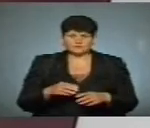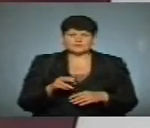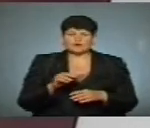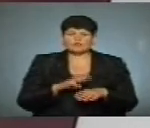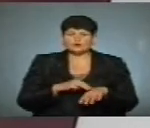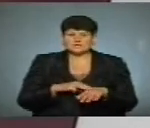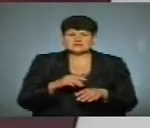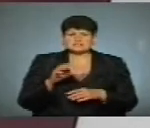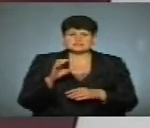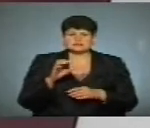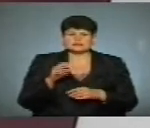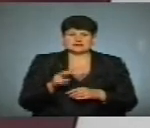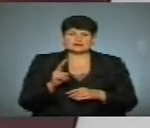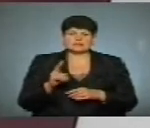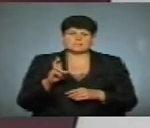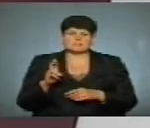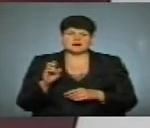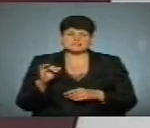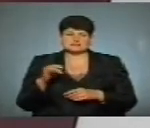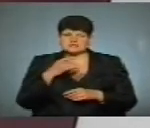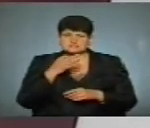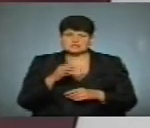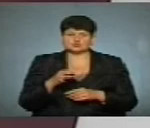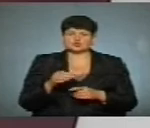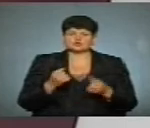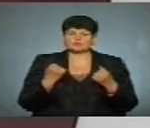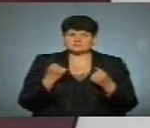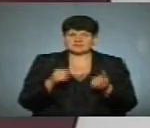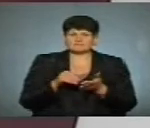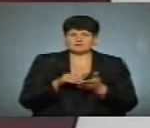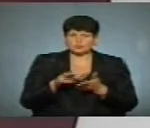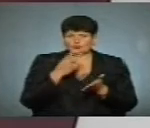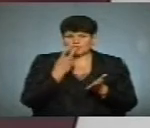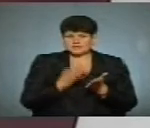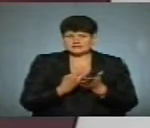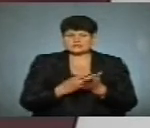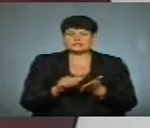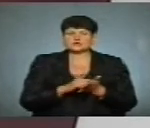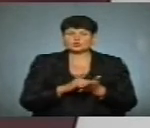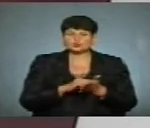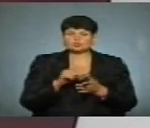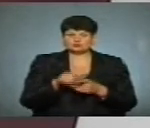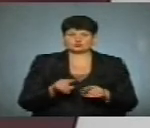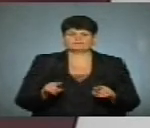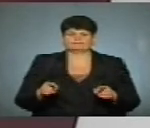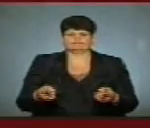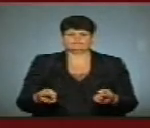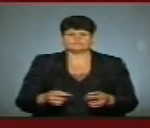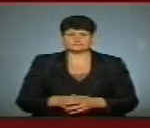поліції області Катерина Басилига розповіла, що спортсмен відмовився показати патрульним документи, тому його